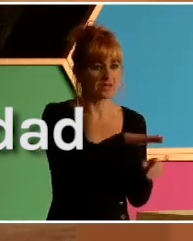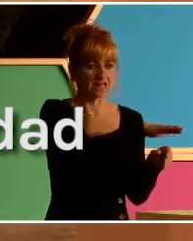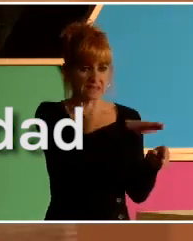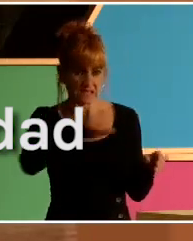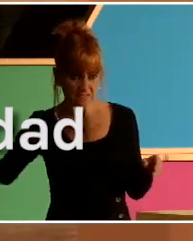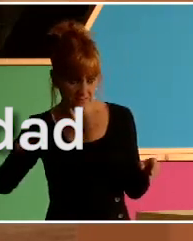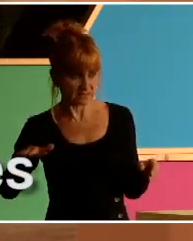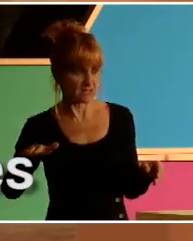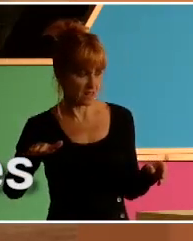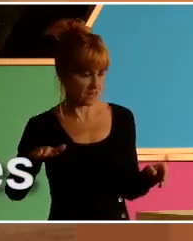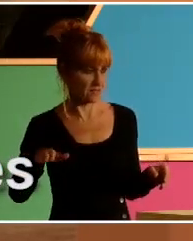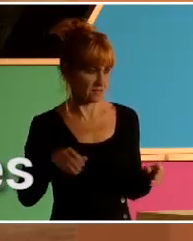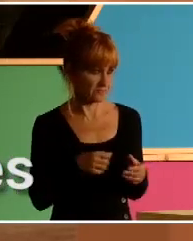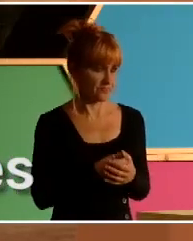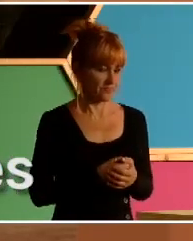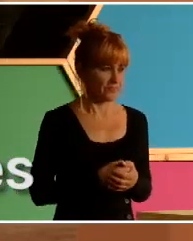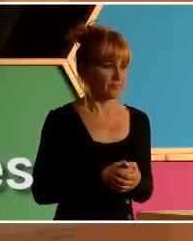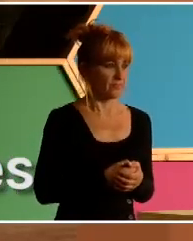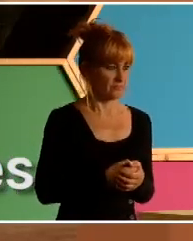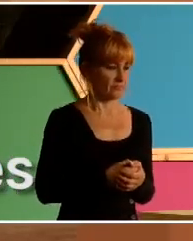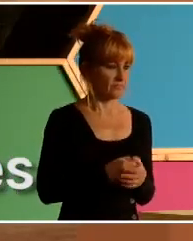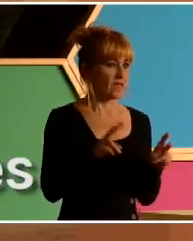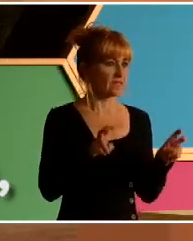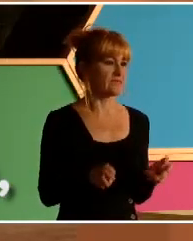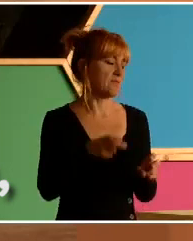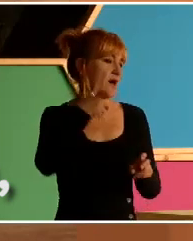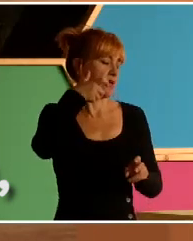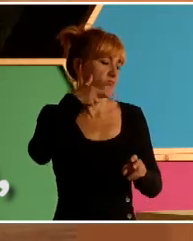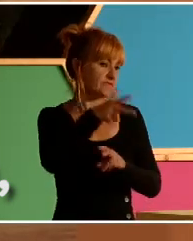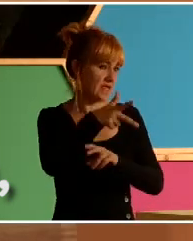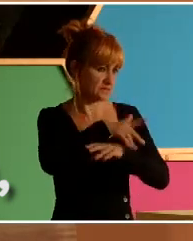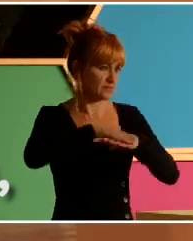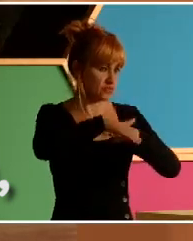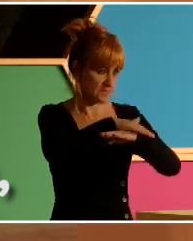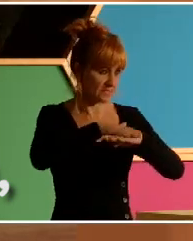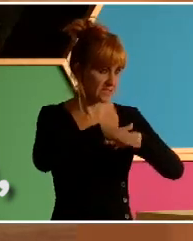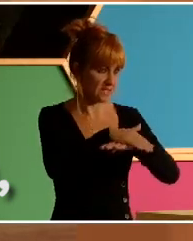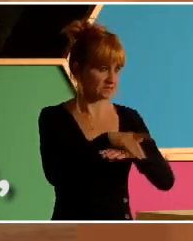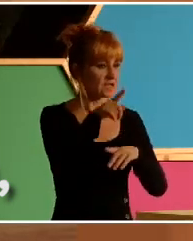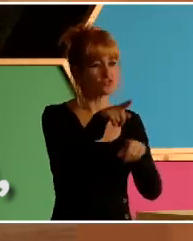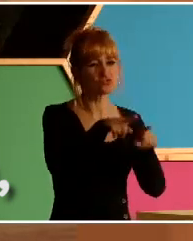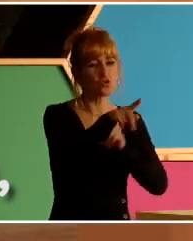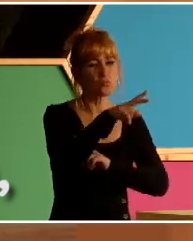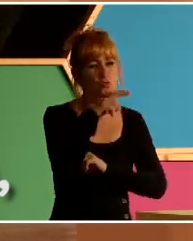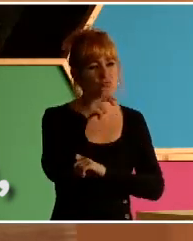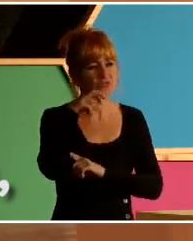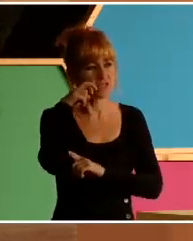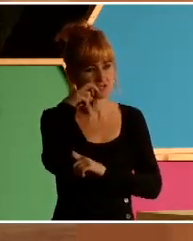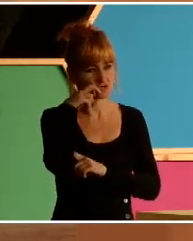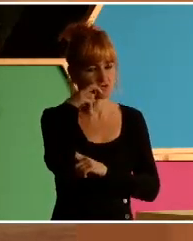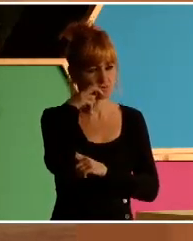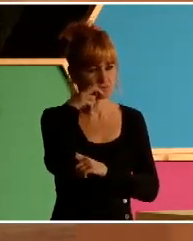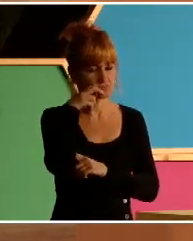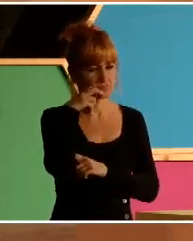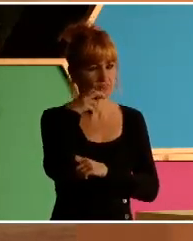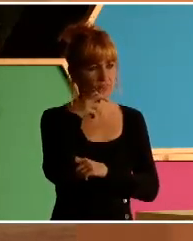tantíssima diversitat, no?, al voltant de la defensa de drets fonamentals. I precisament jo crec que aquest tresor de mobilització democràtica, el